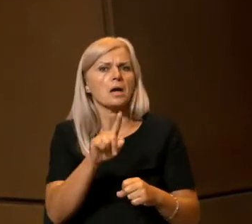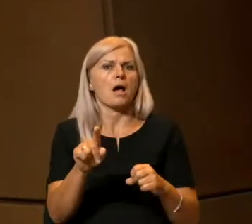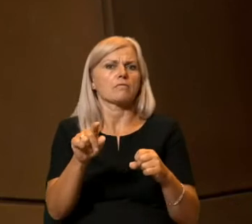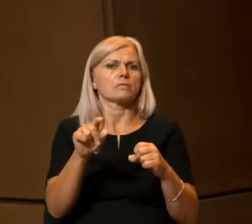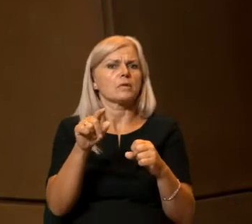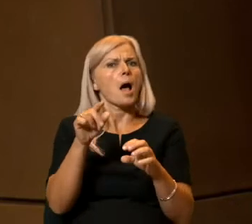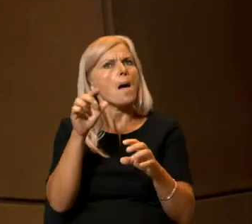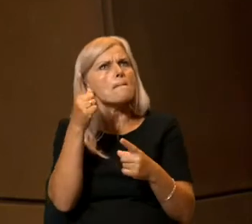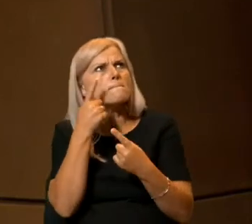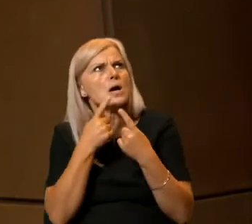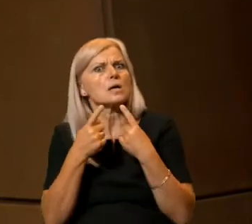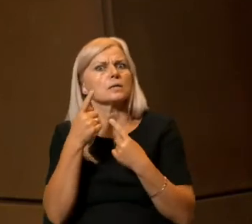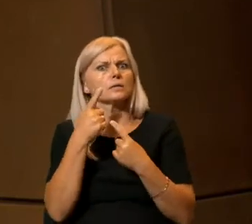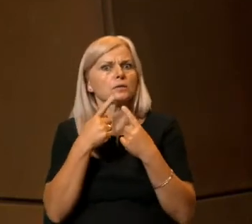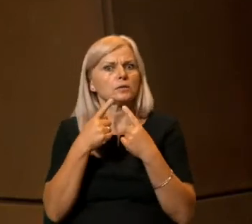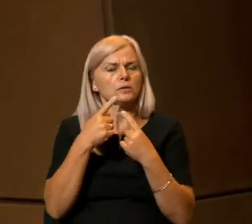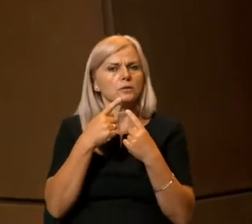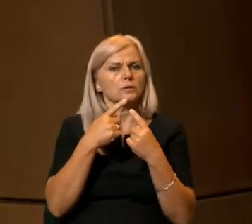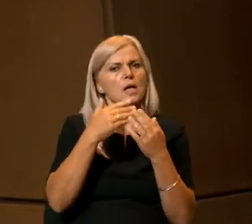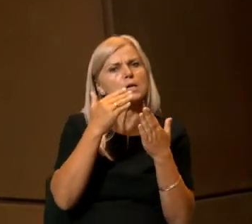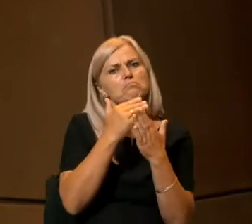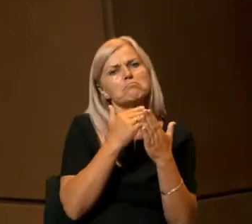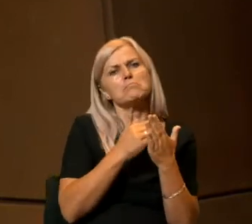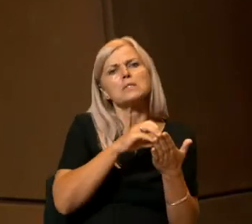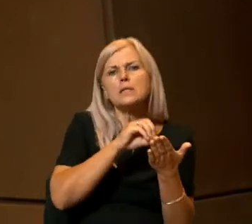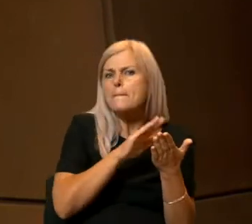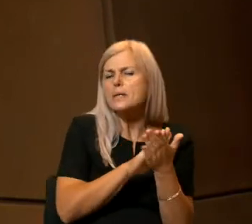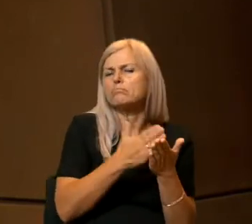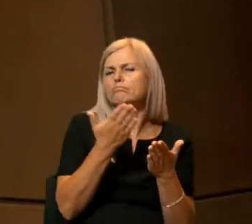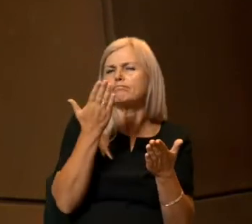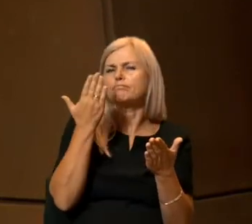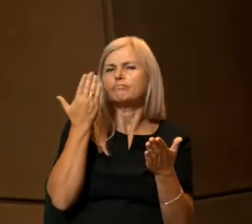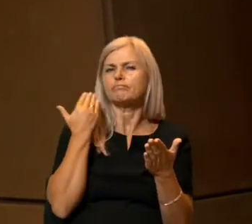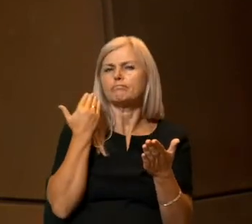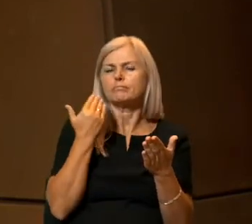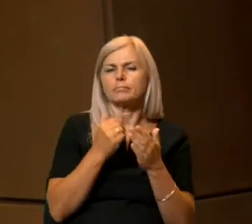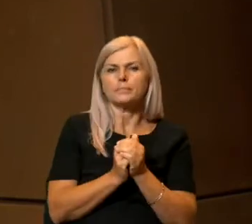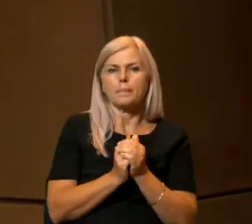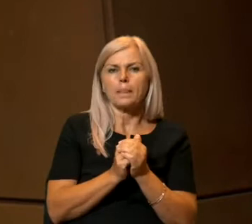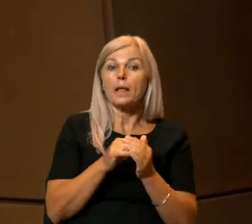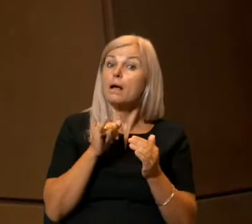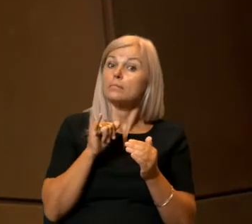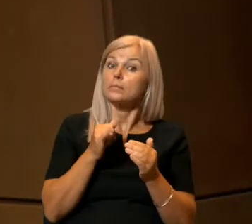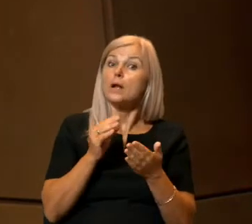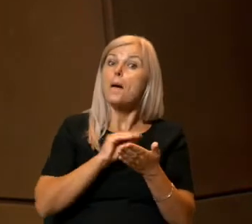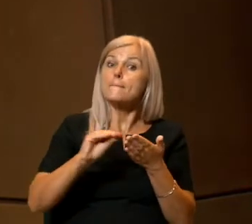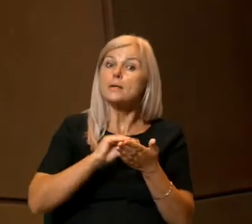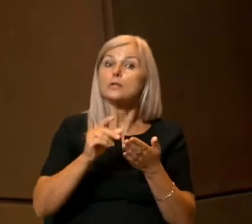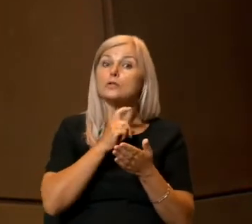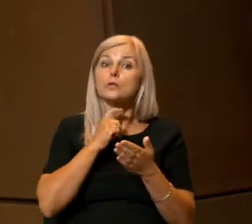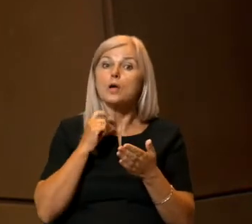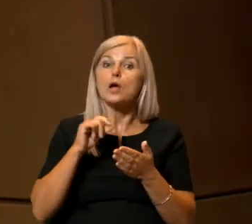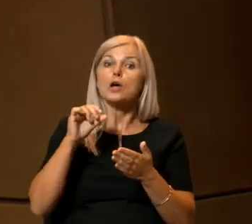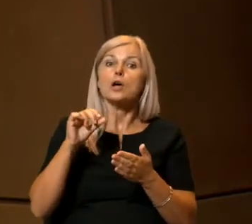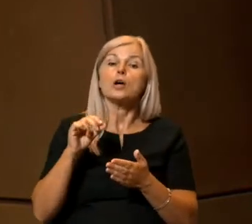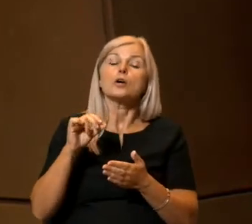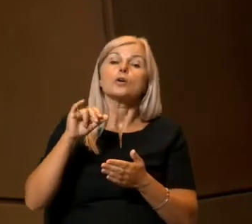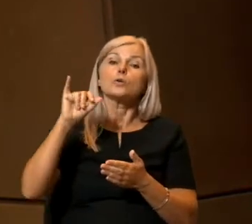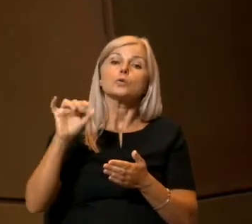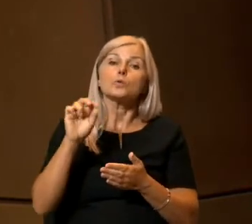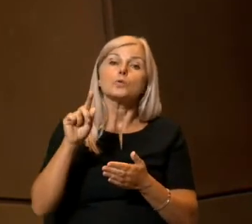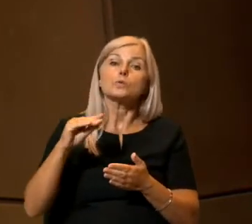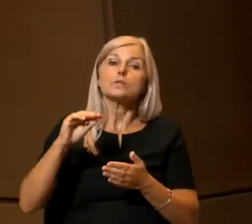wątków ustalonych jakiś czas temu, ale jak pisał ksiądz Józef Tischner właśnie w